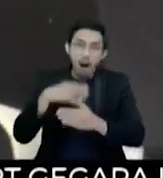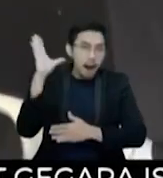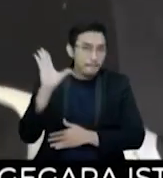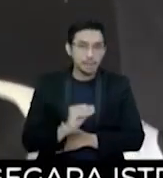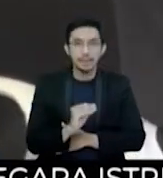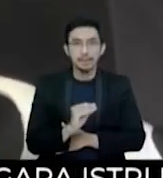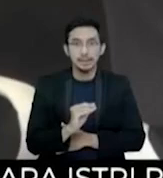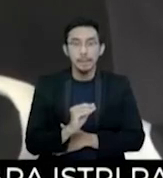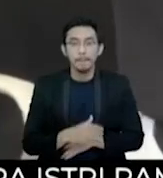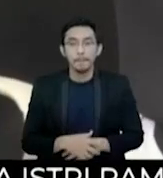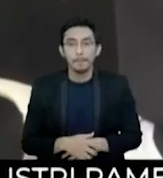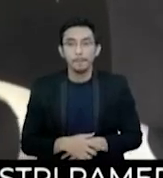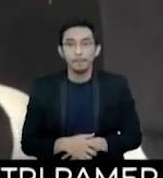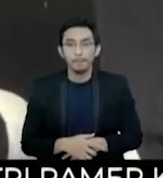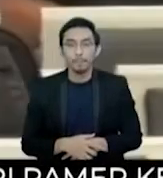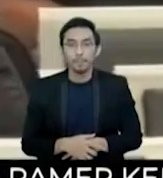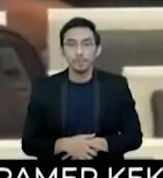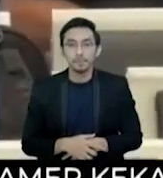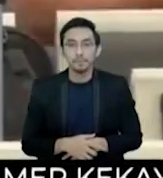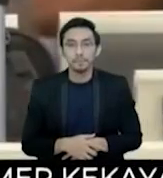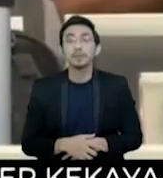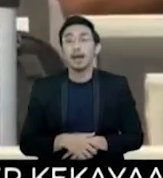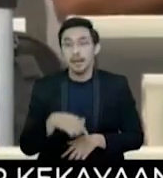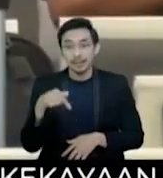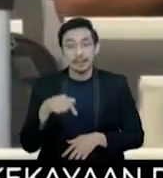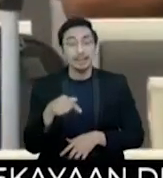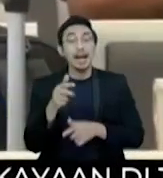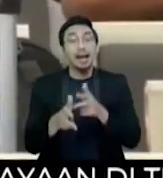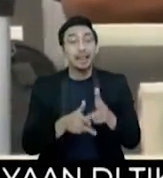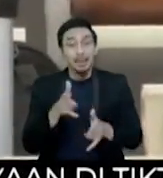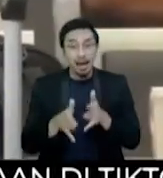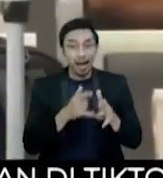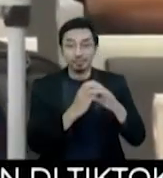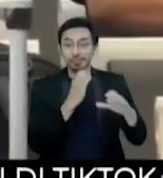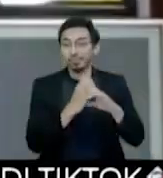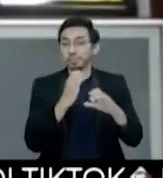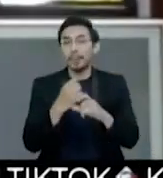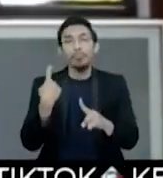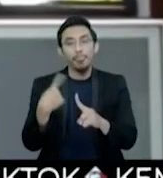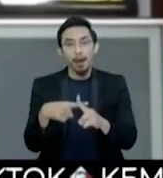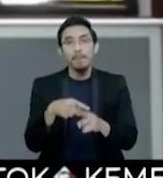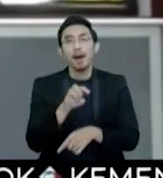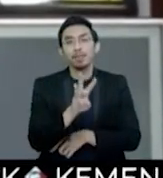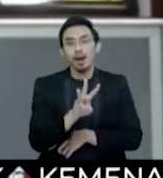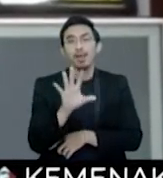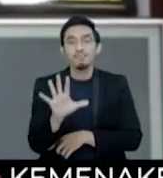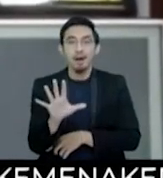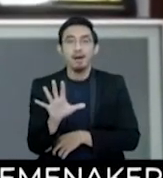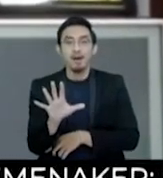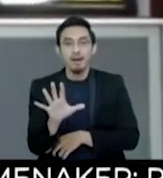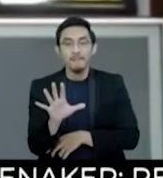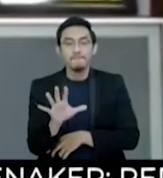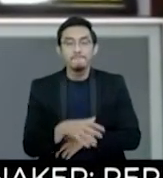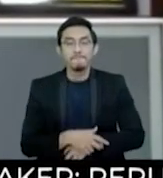pemudik yang menggunakan moda transportasi kereta, PT KAI menyiapkan 35 kereta tambahan. Tiket kereta api jarak jauh